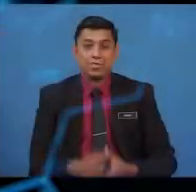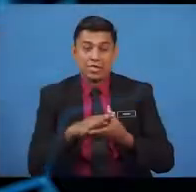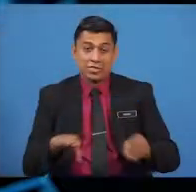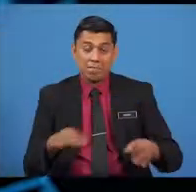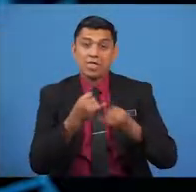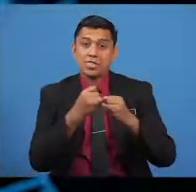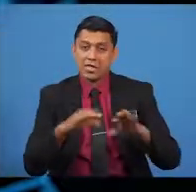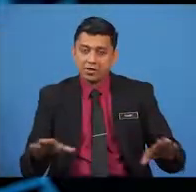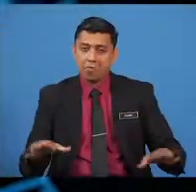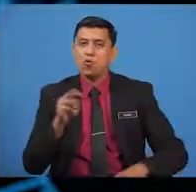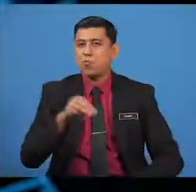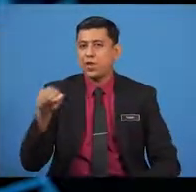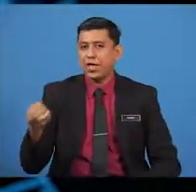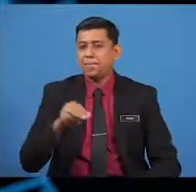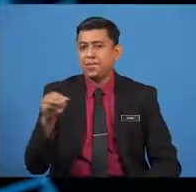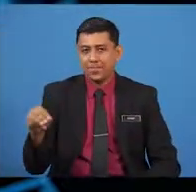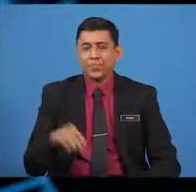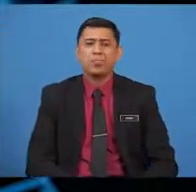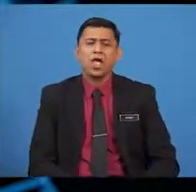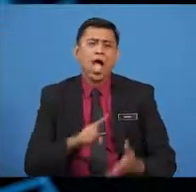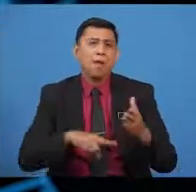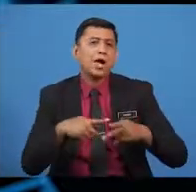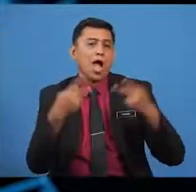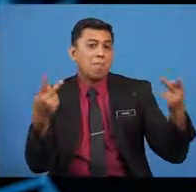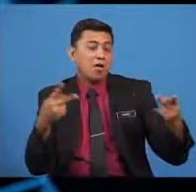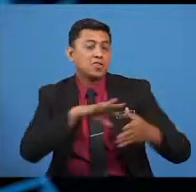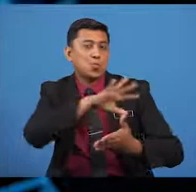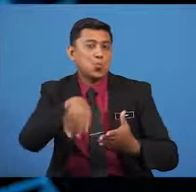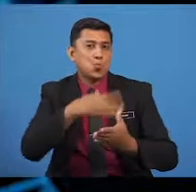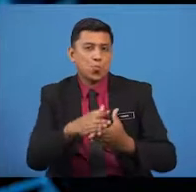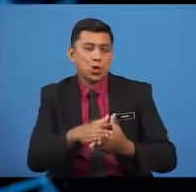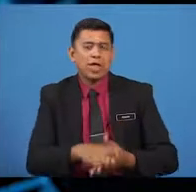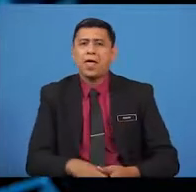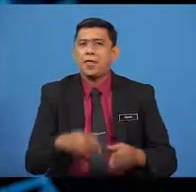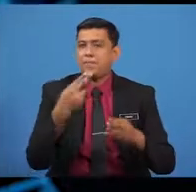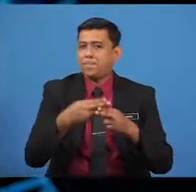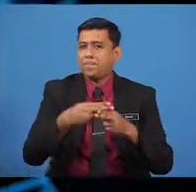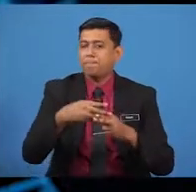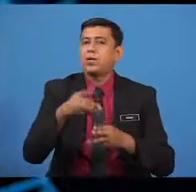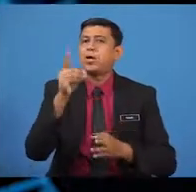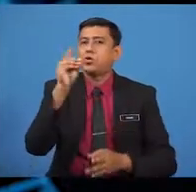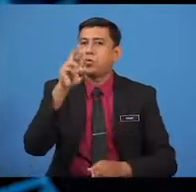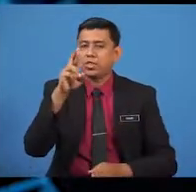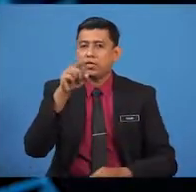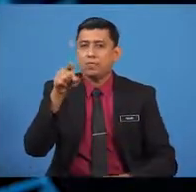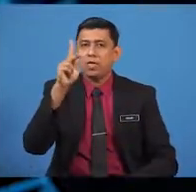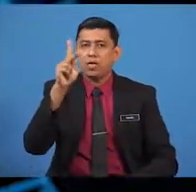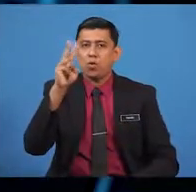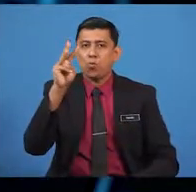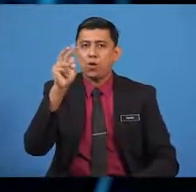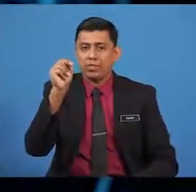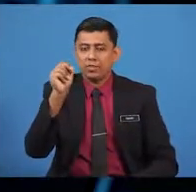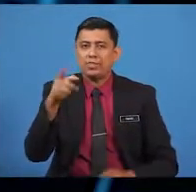Selamat sejahtera murid-murid. Apa khabar semua? Saya Dr. Kwan dari Victoria Institution Kuala